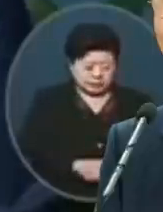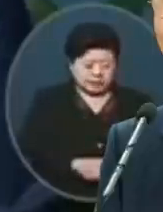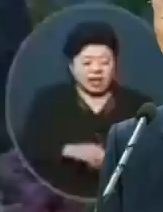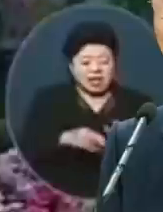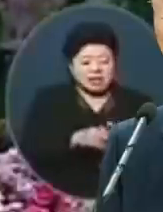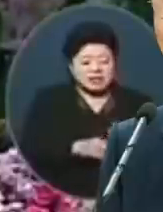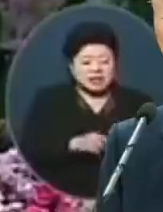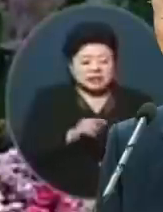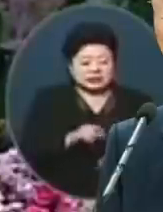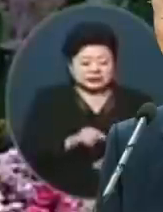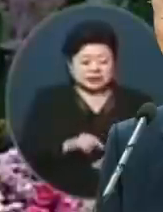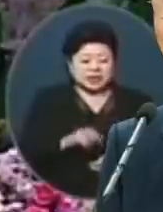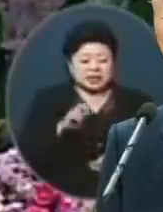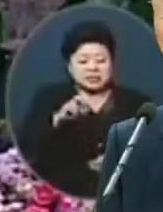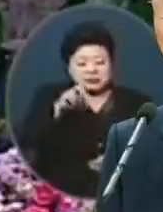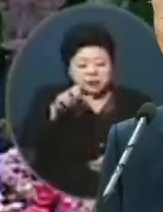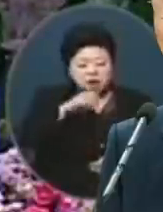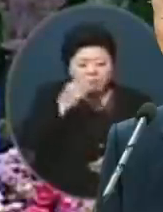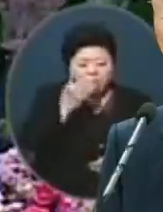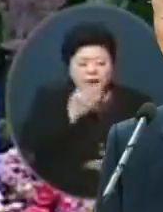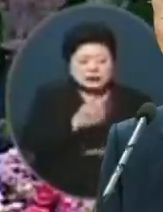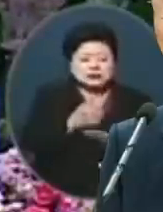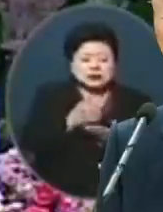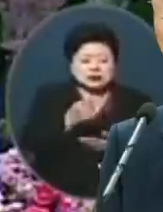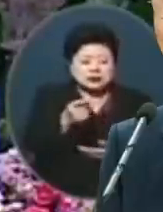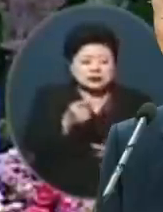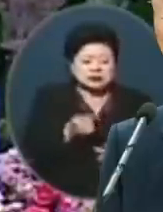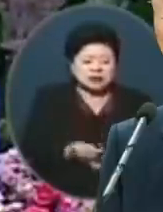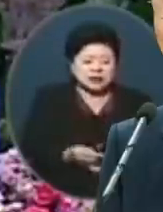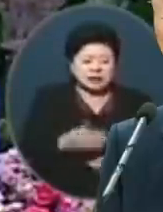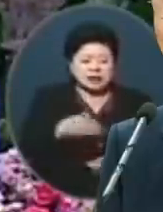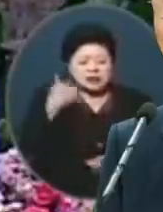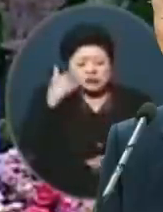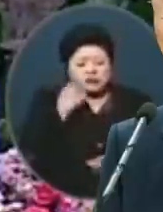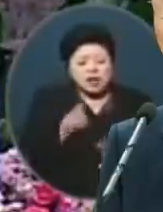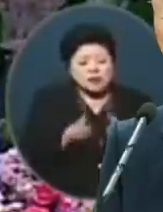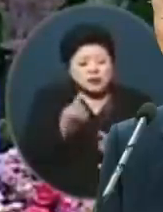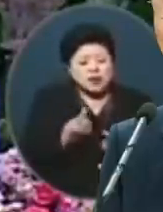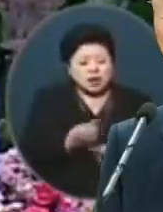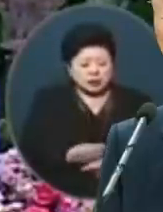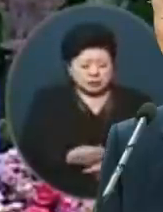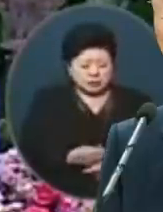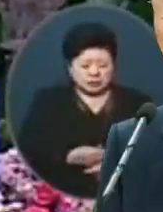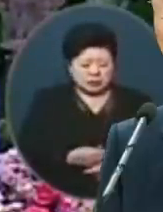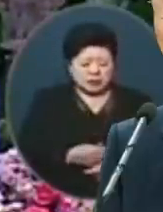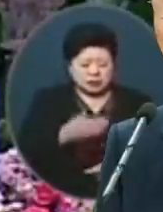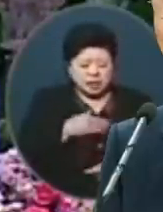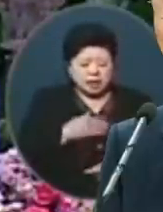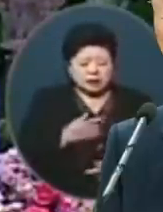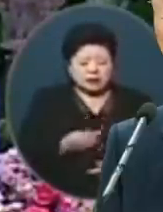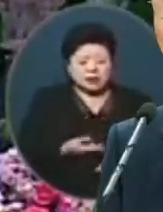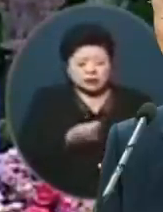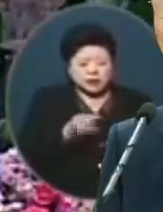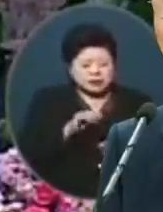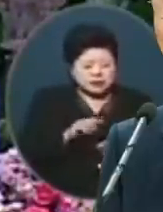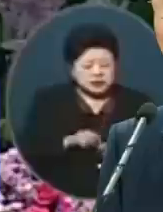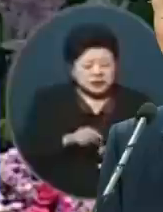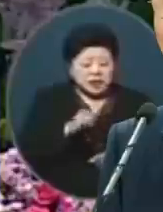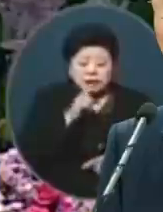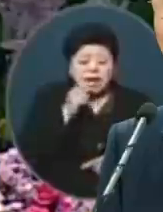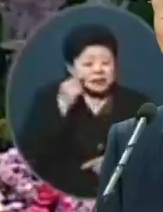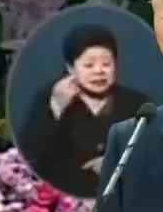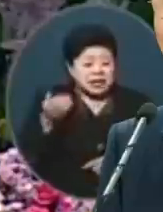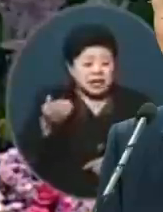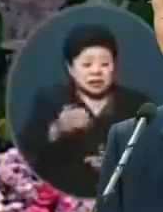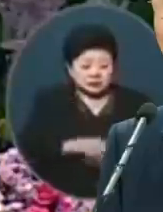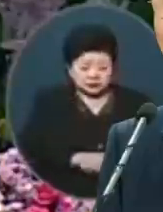이사야 40장 25절에 거룩하신 이가 이르시되 그런즉 너희가 나를 누구에게 비교하여 나를 그와 동등하게 하느냐.